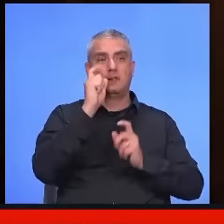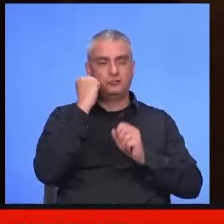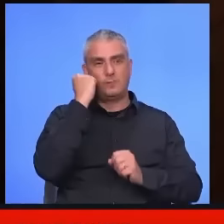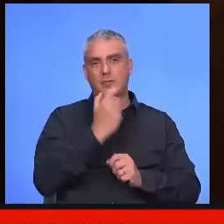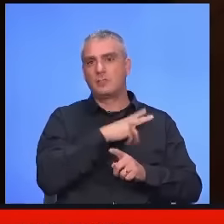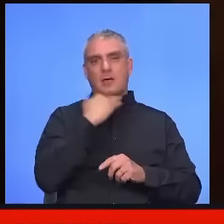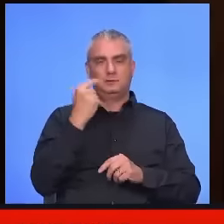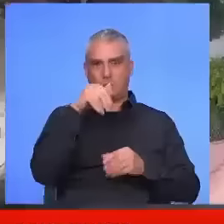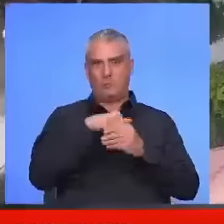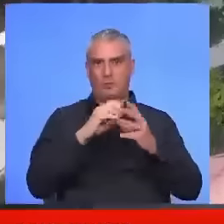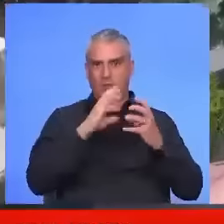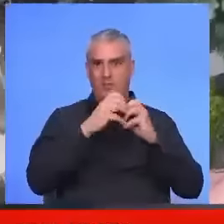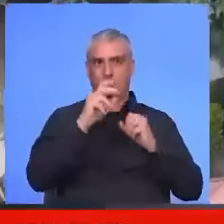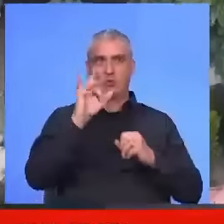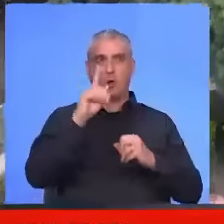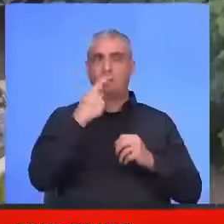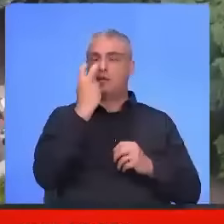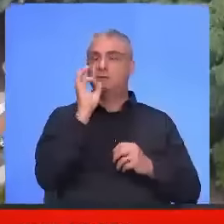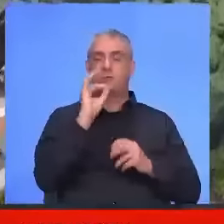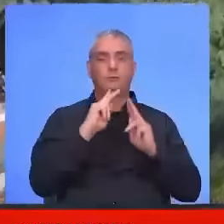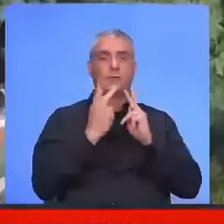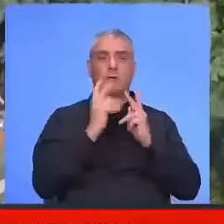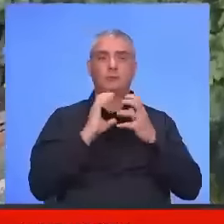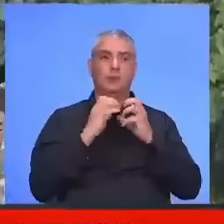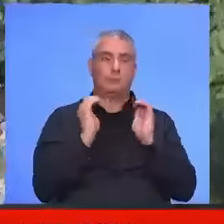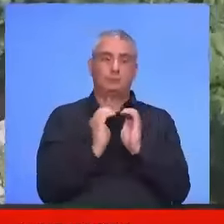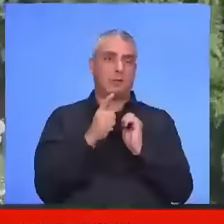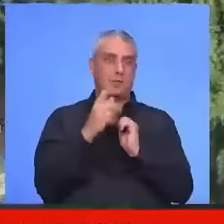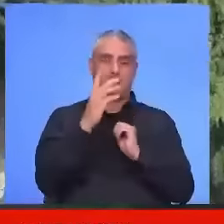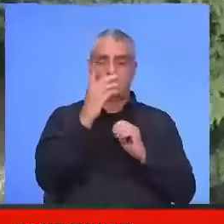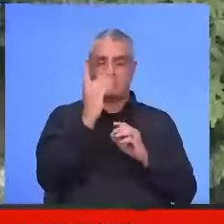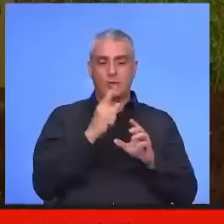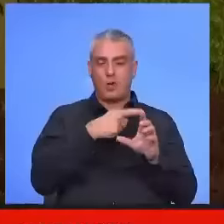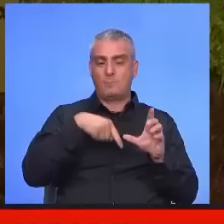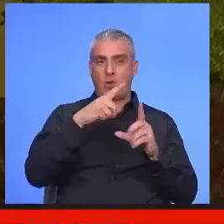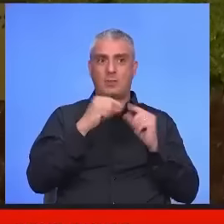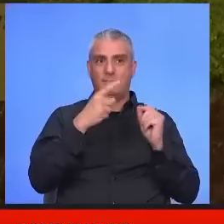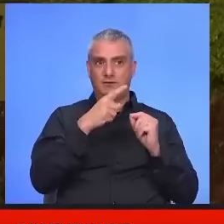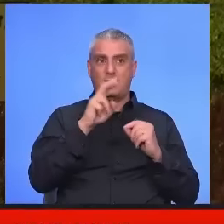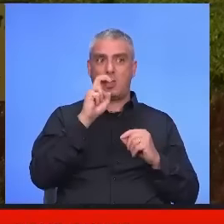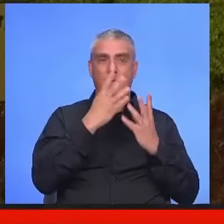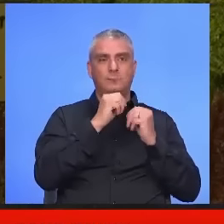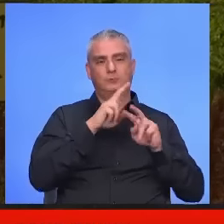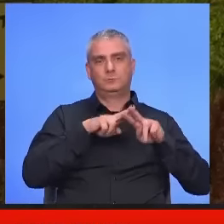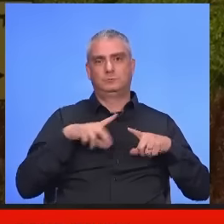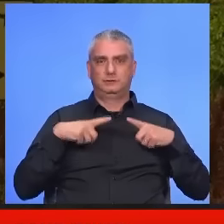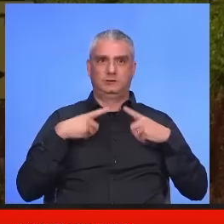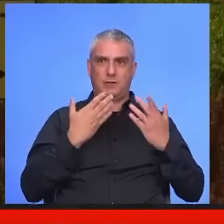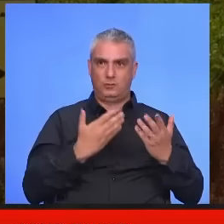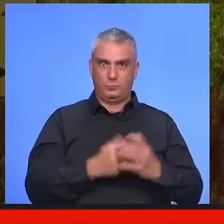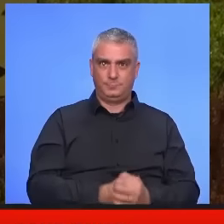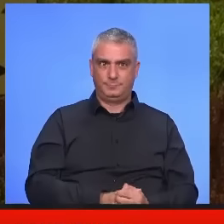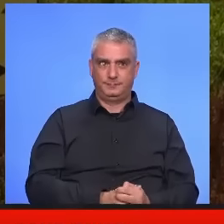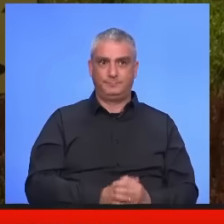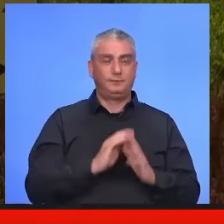באותה שבת בחולית, כמעט 20% מהקהילה של הקיבוץ הקטן הזה בדרום העוטף. עומר ומשפחתו שרדו. כל